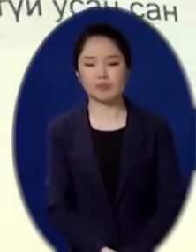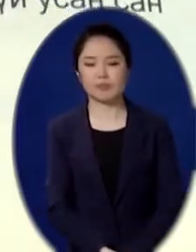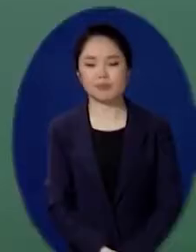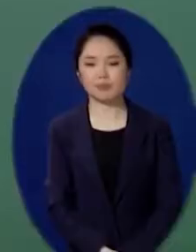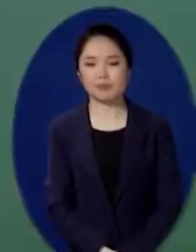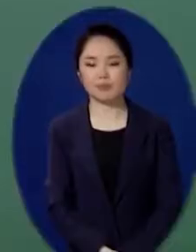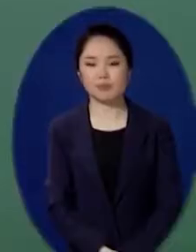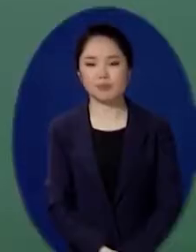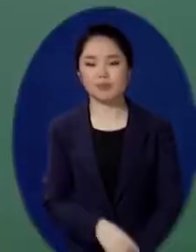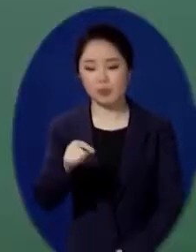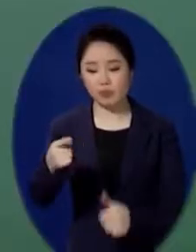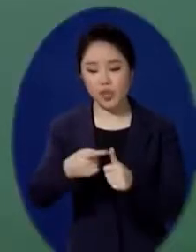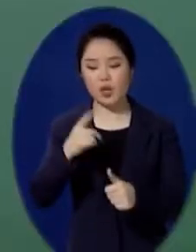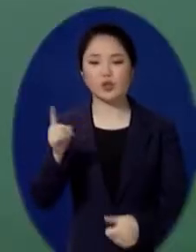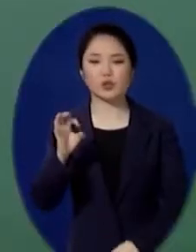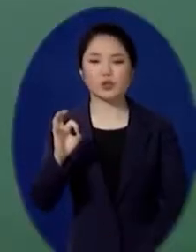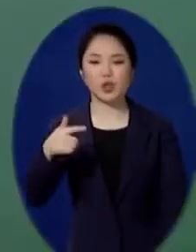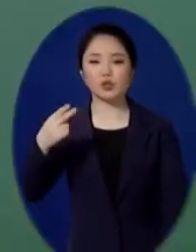Энэ маань зогдор.